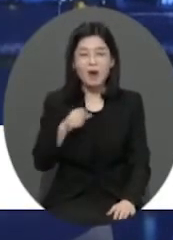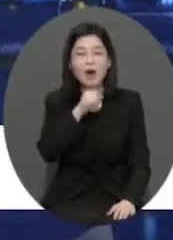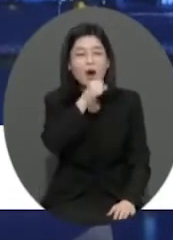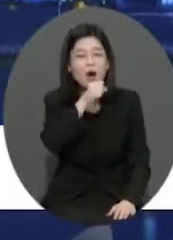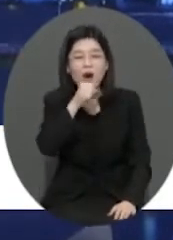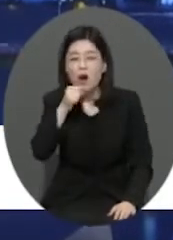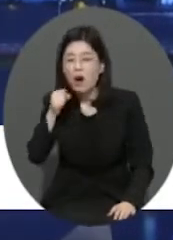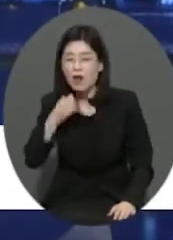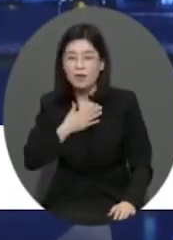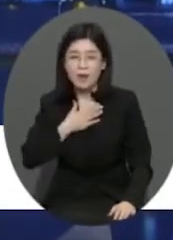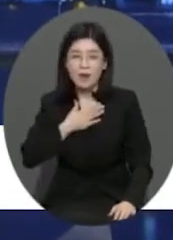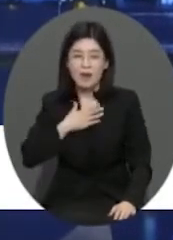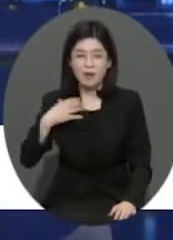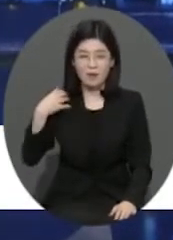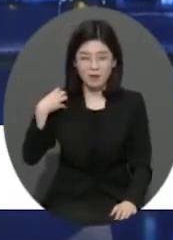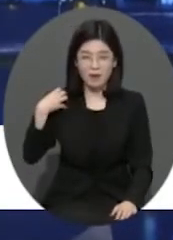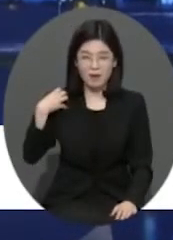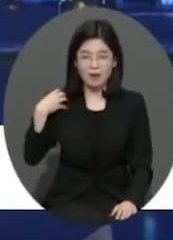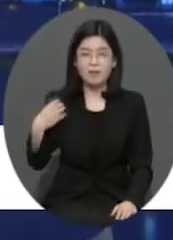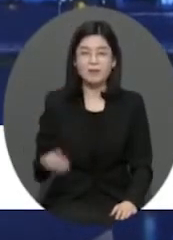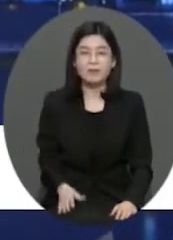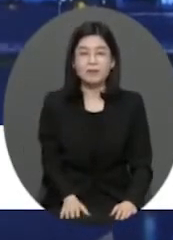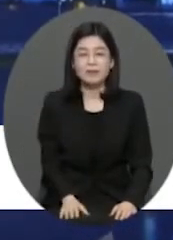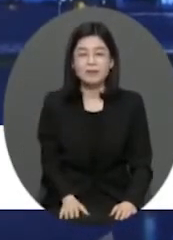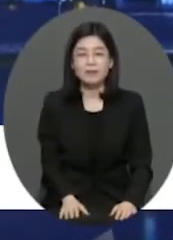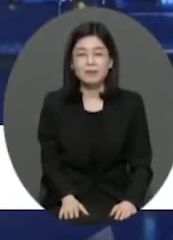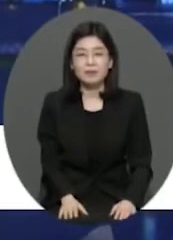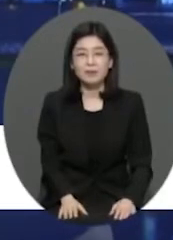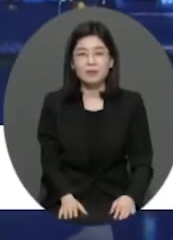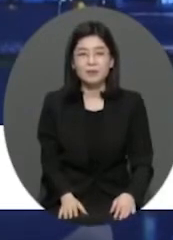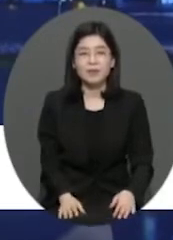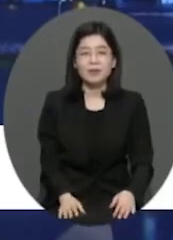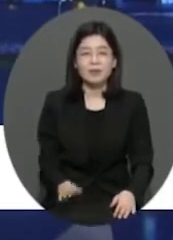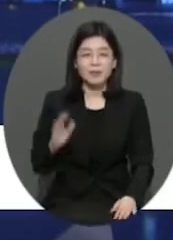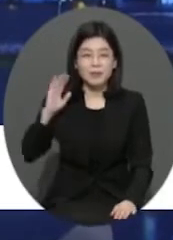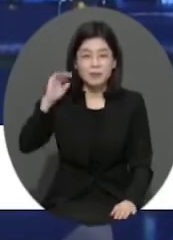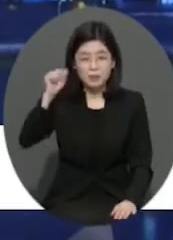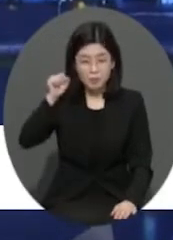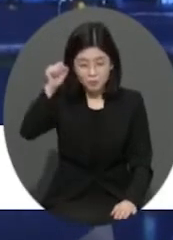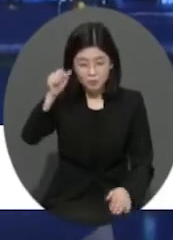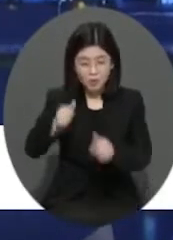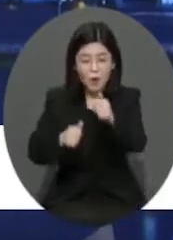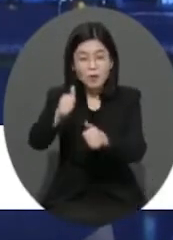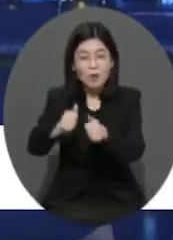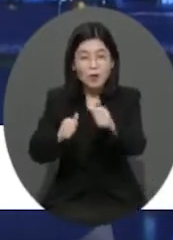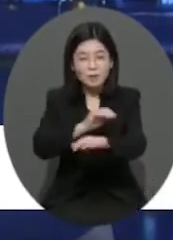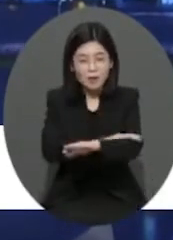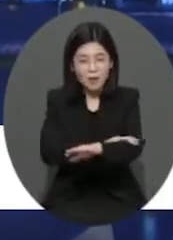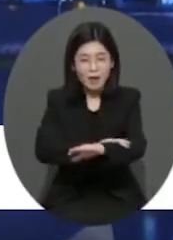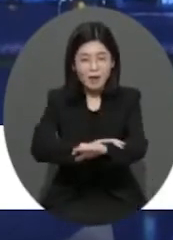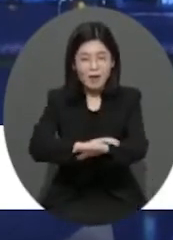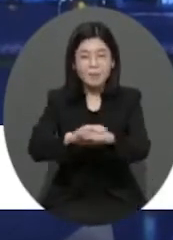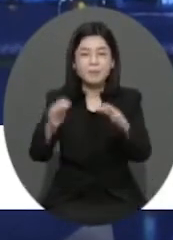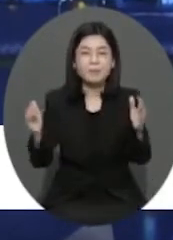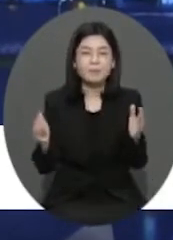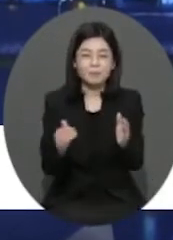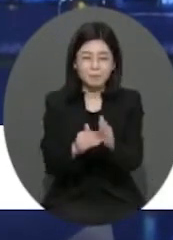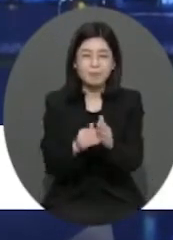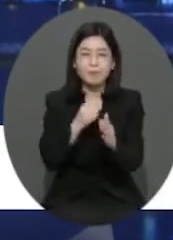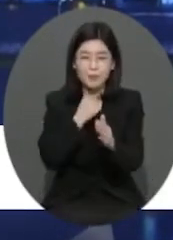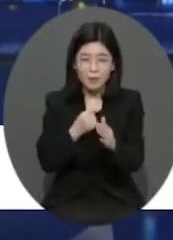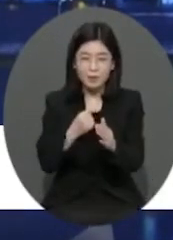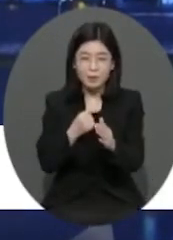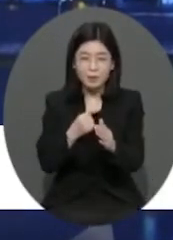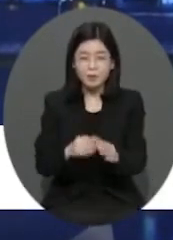역할이기도 한데 4 우선 경선이 잘 끝날수 있도록 관리하는 것이 중요하고요 대변인 이란